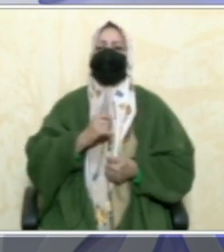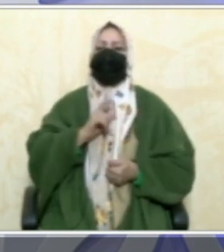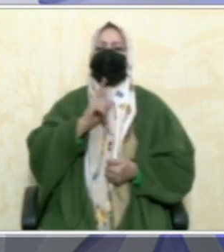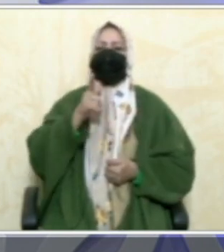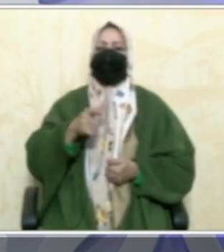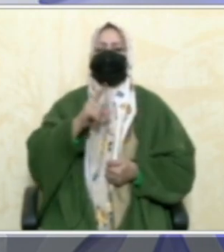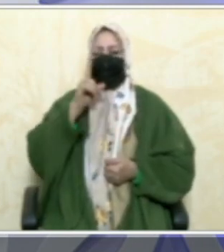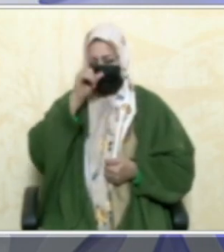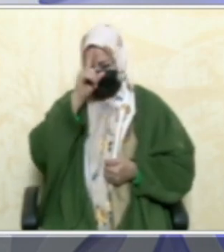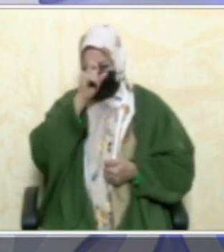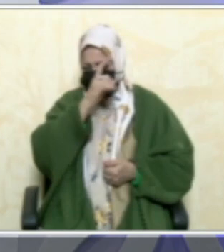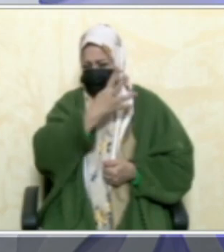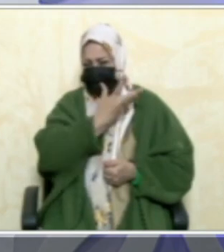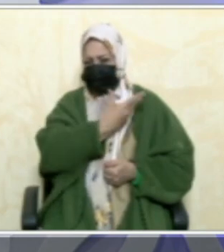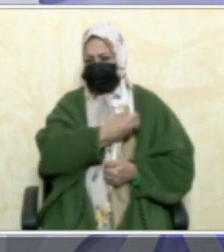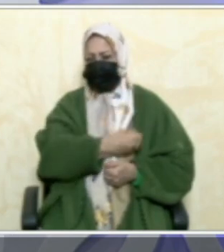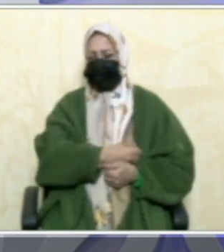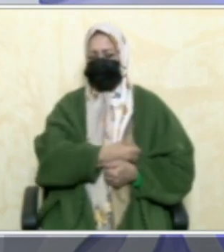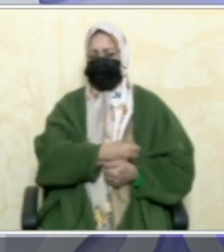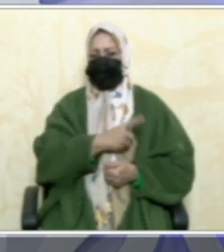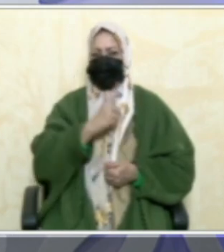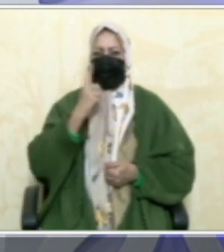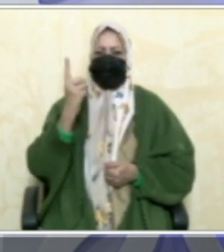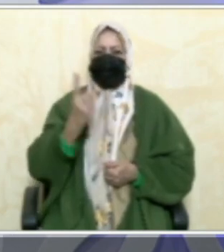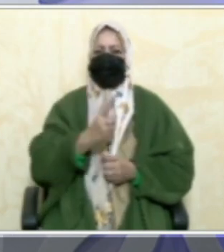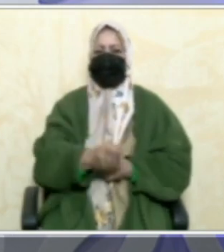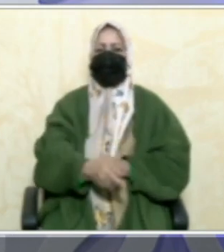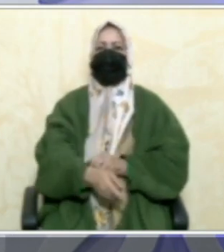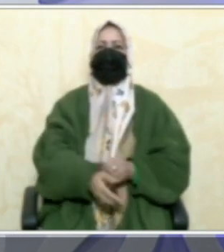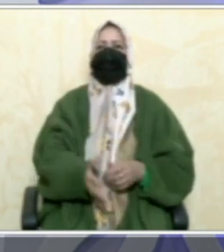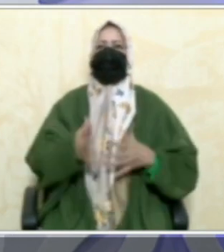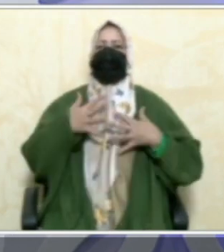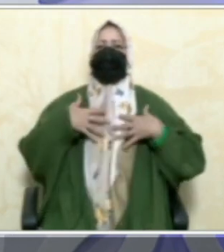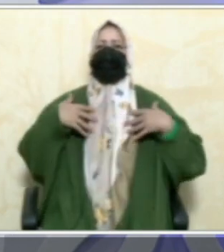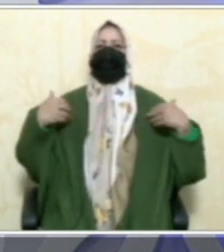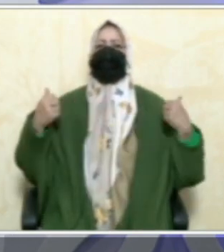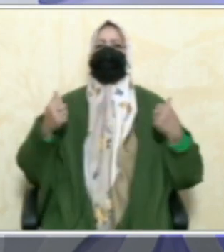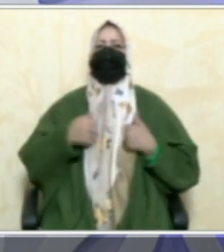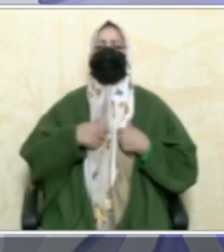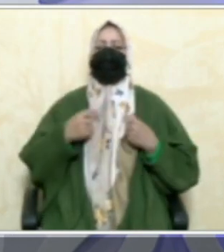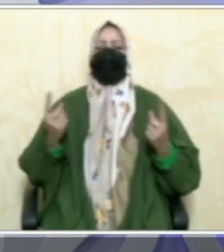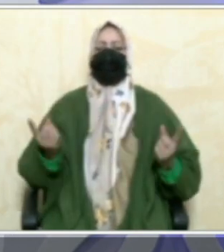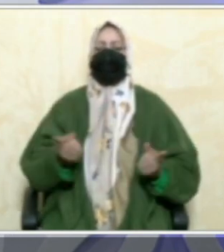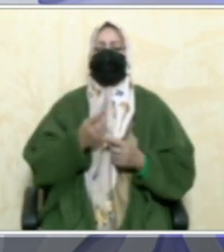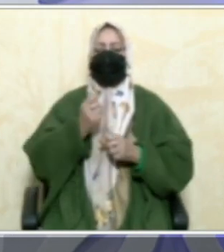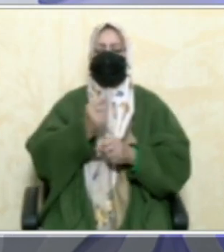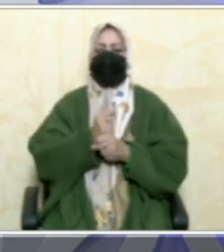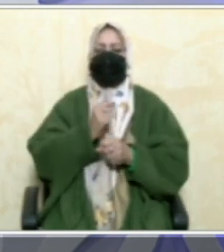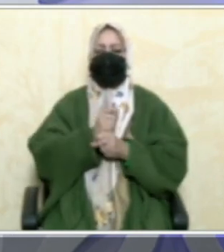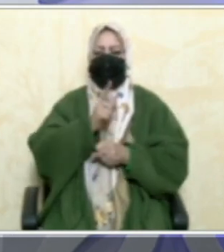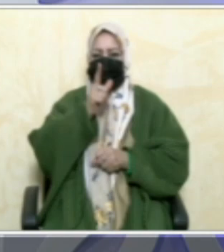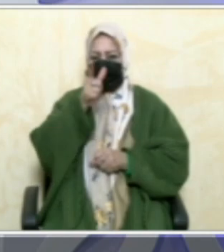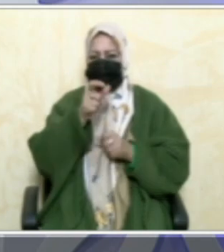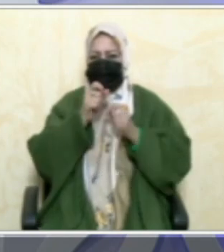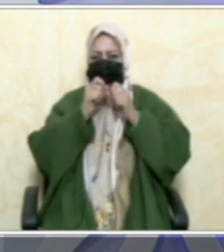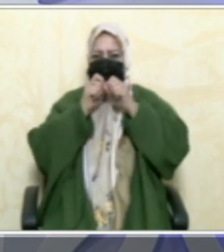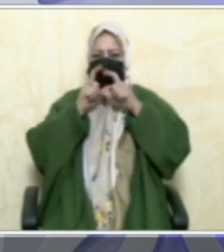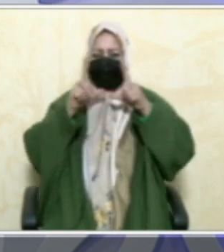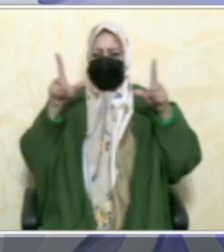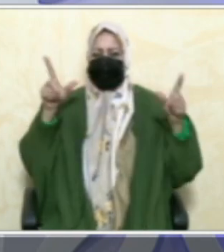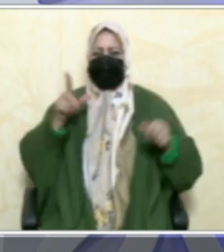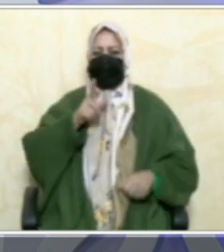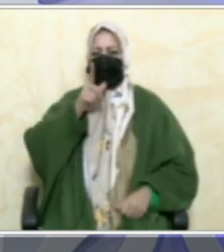الراحمين. رب اشرح لي صدري ويسر لي أمري واحلل عقدة من لساني يفقه قولي.